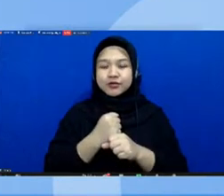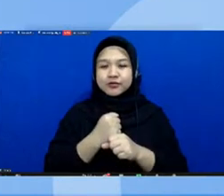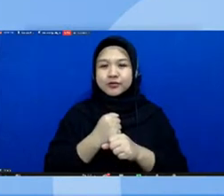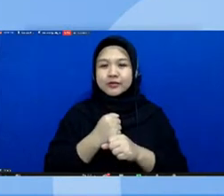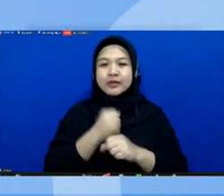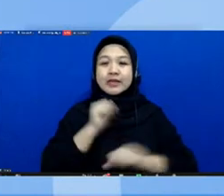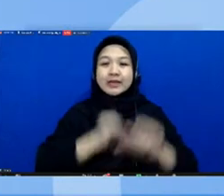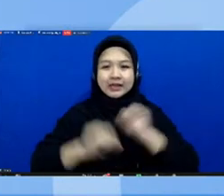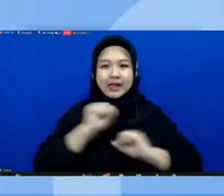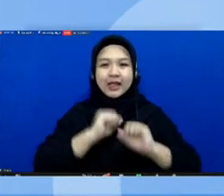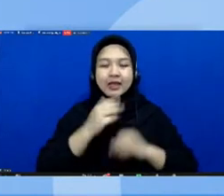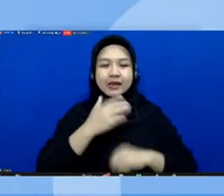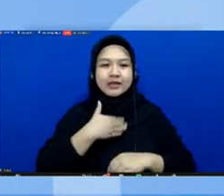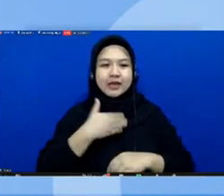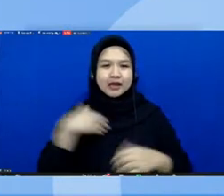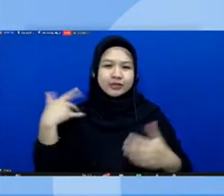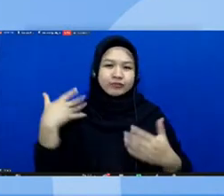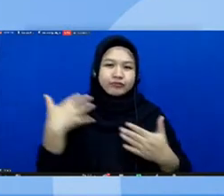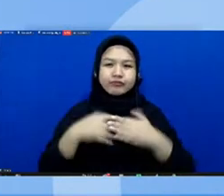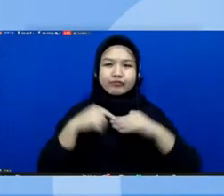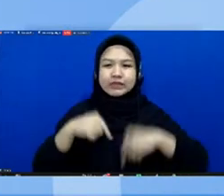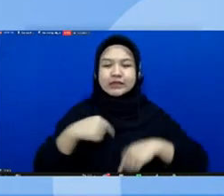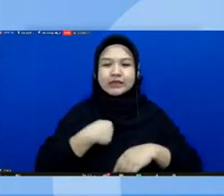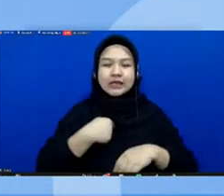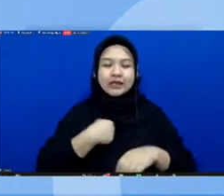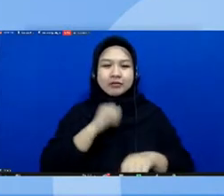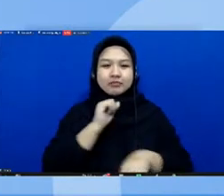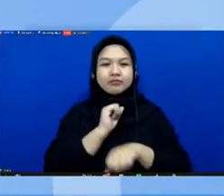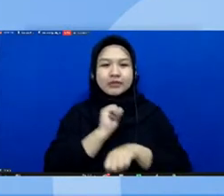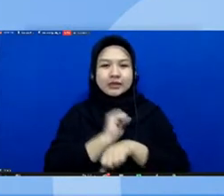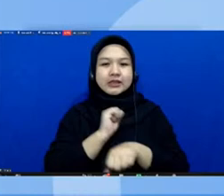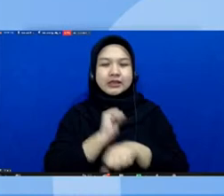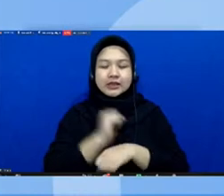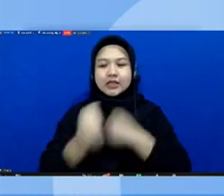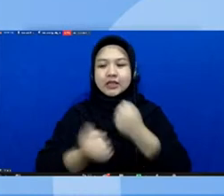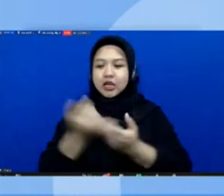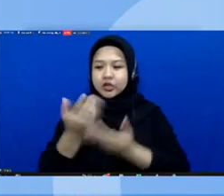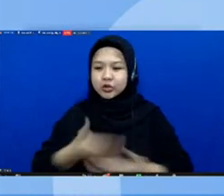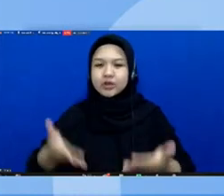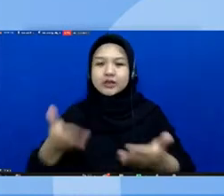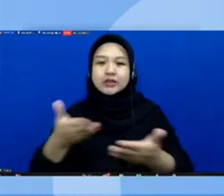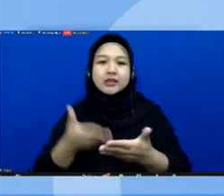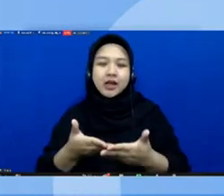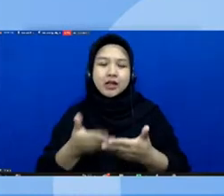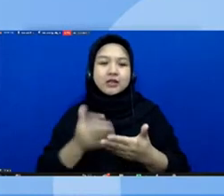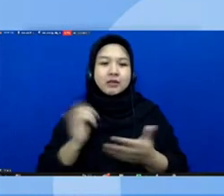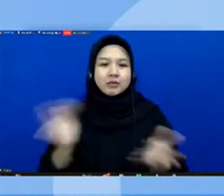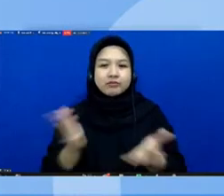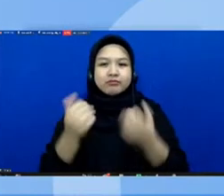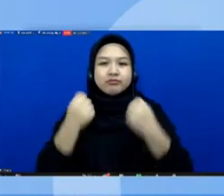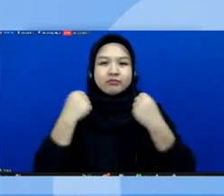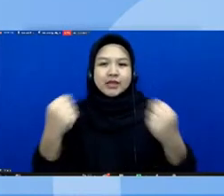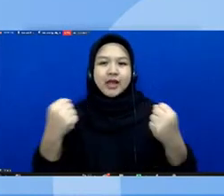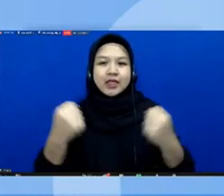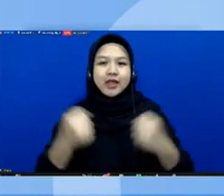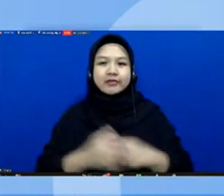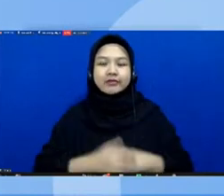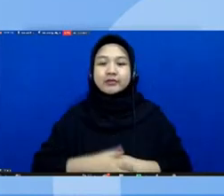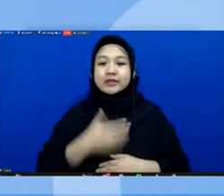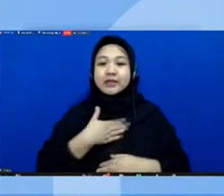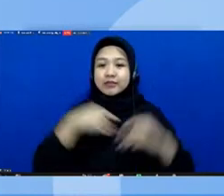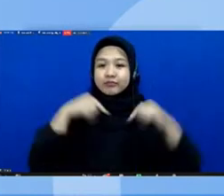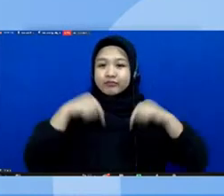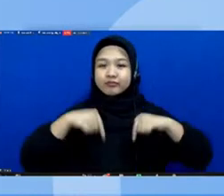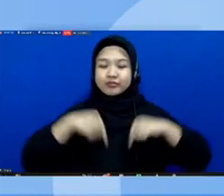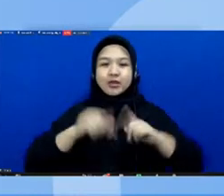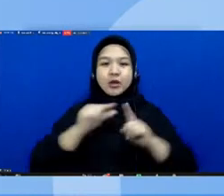Kegiatan saya selama ini, saya penggiat sosial dan penggiat kesehatan. Saat ini saya sebagai